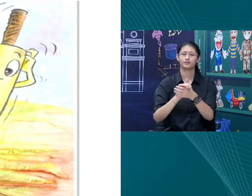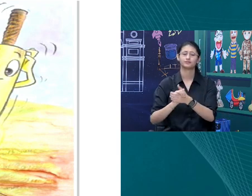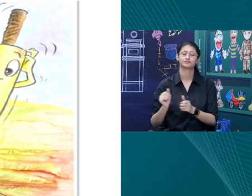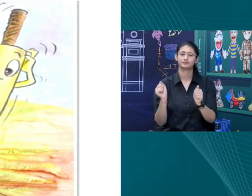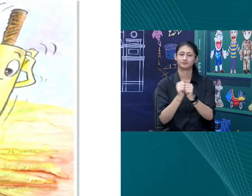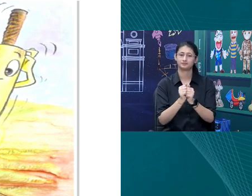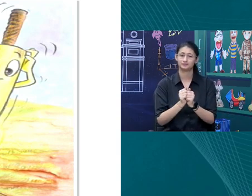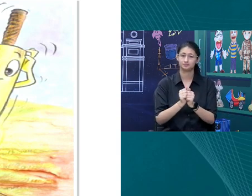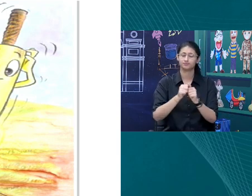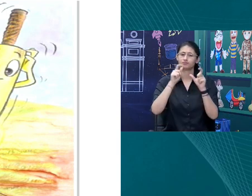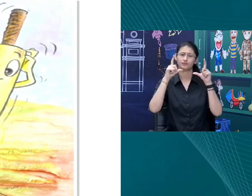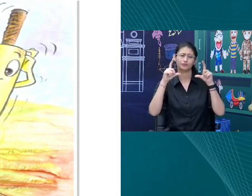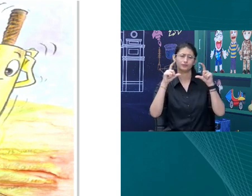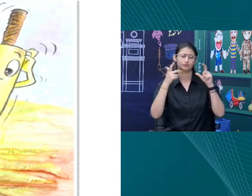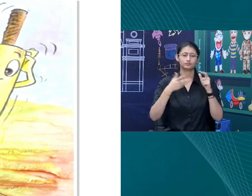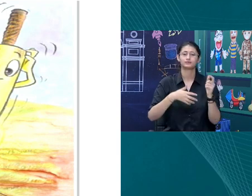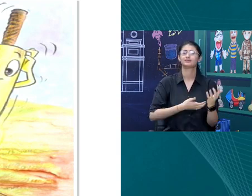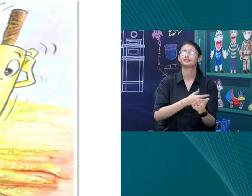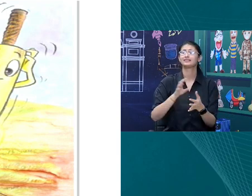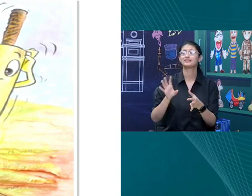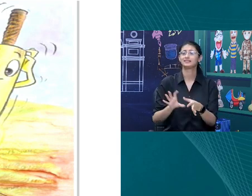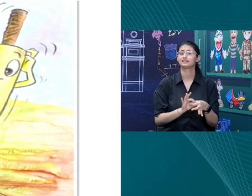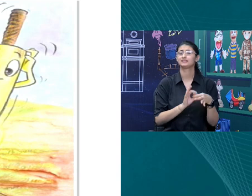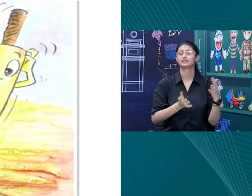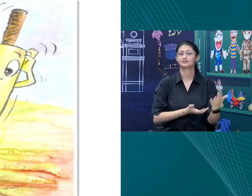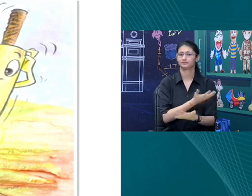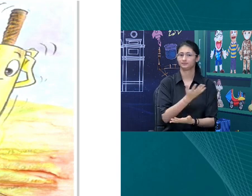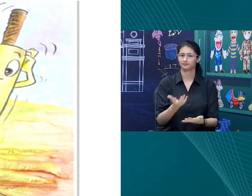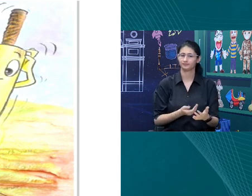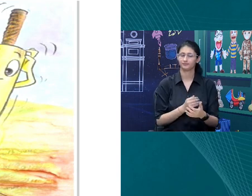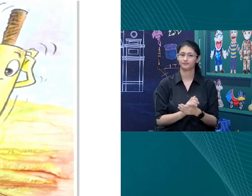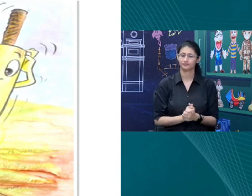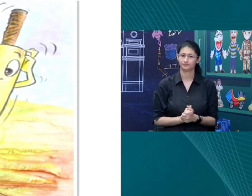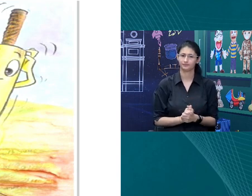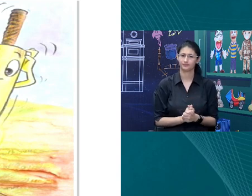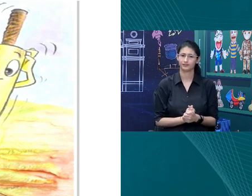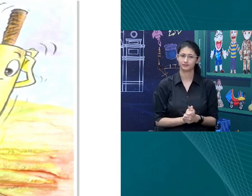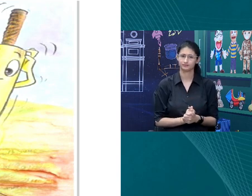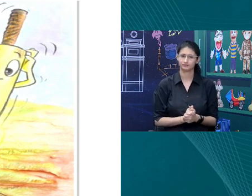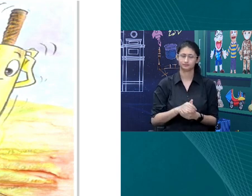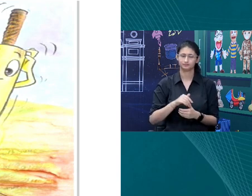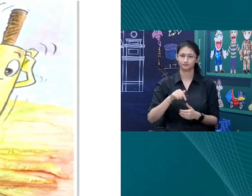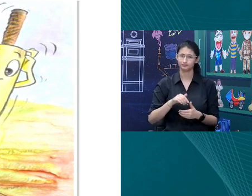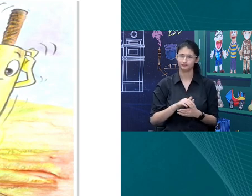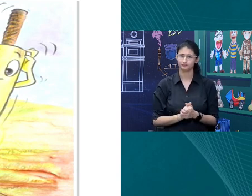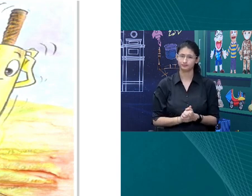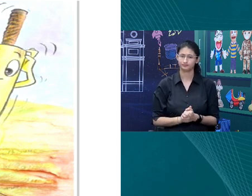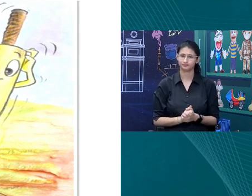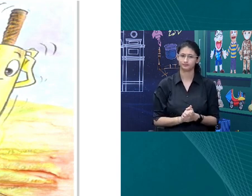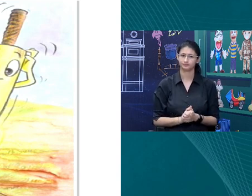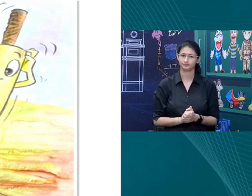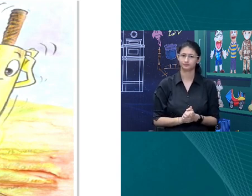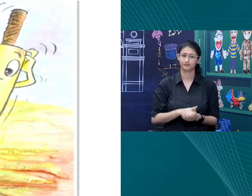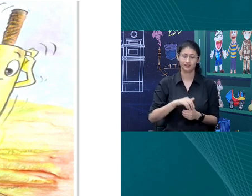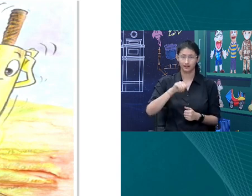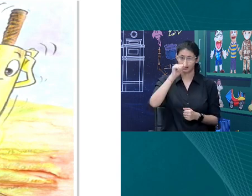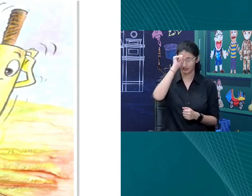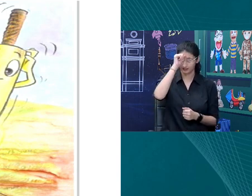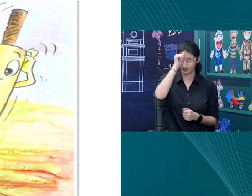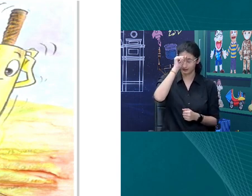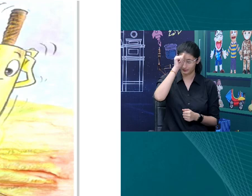चित्रा का वर्णन कर सकते हैं है तो राहुल जी भाषा की कक्षा में शुरुआत ही भाषा की यहीं से हो गई की बच्चे